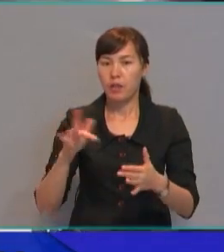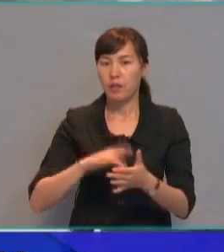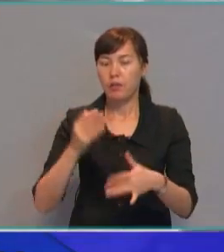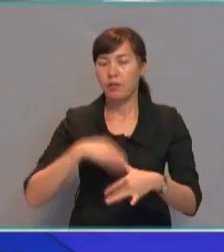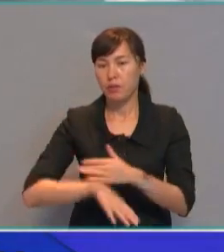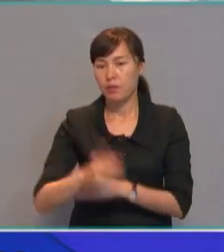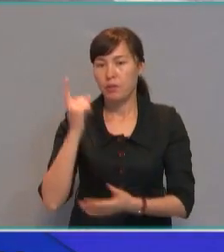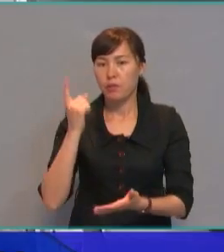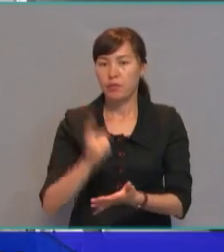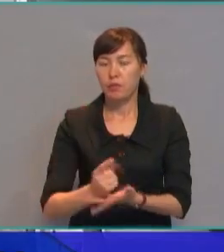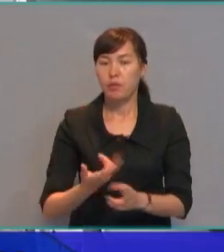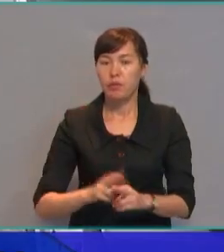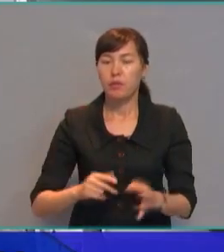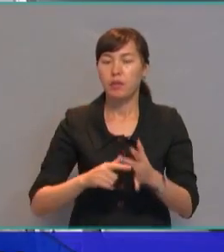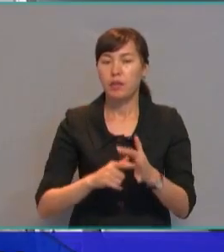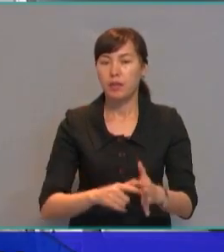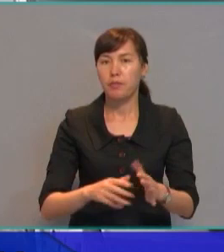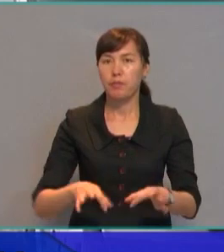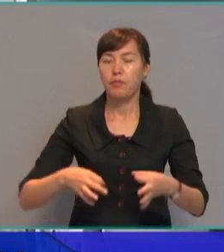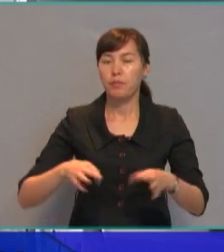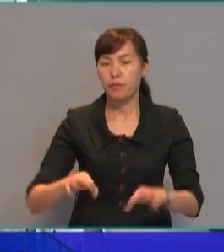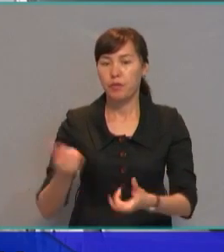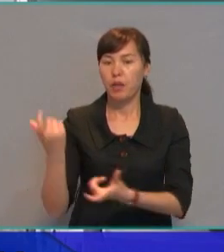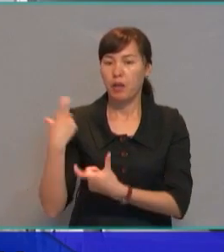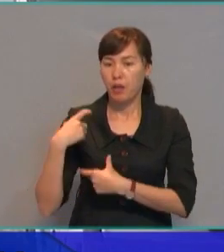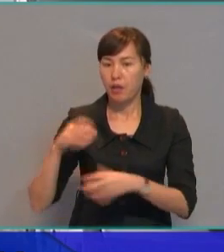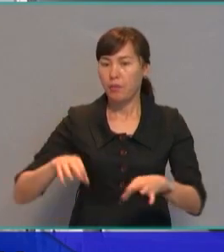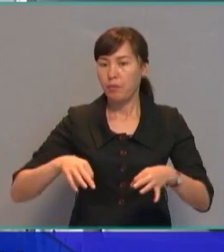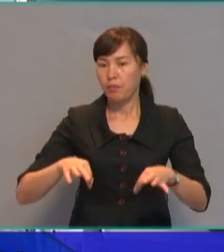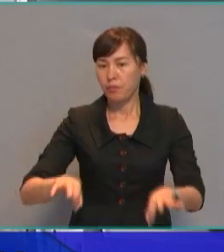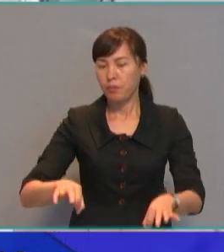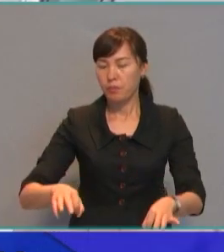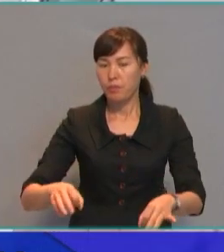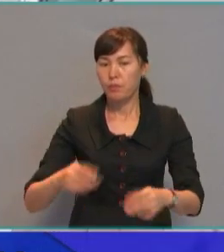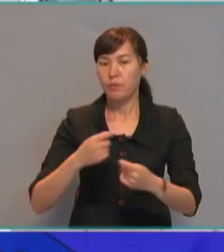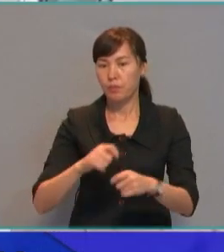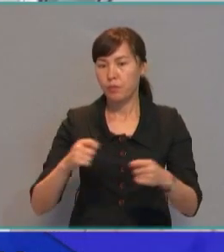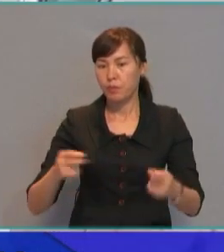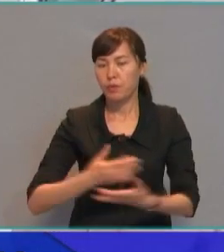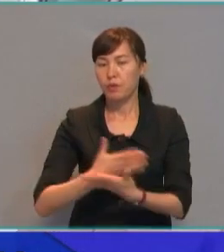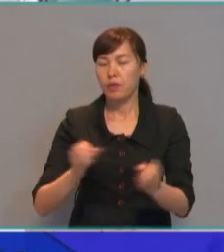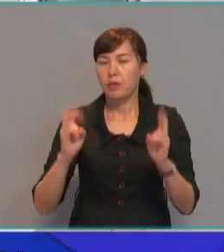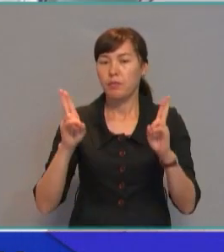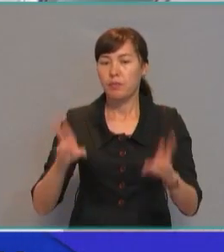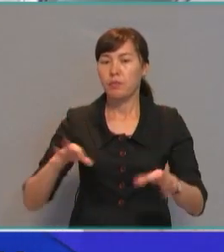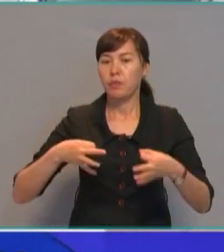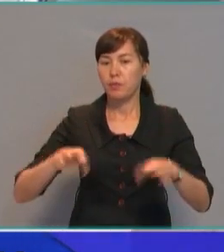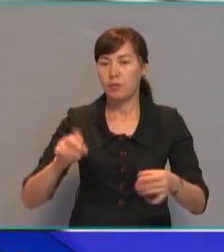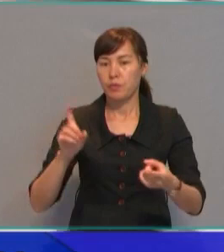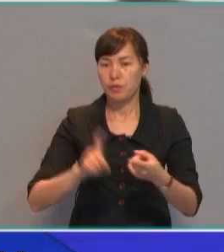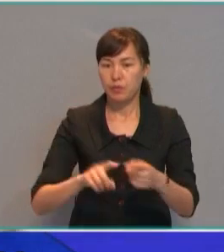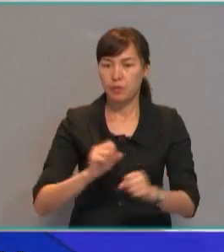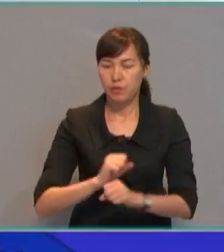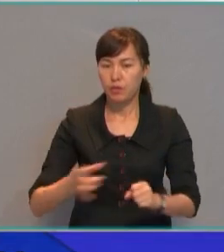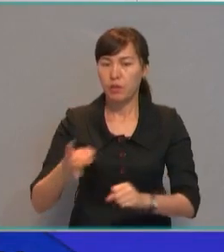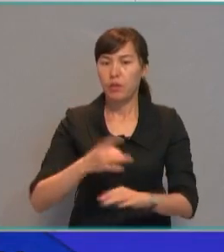шығуға да тыйым салынбақ. Бұл талаптардың тек транзитті жүк көліктерімен тіршілікті қамтамасыз ететін арнайы автокөліктерге қатысы жоқ.